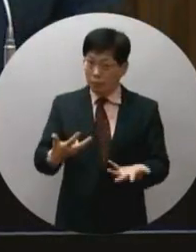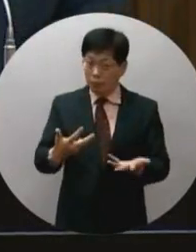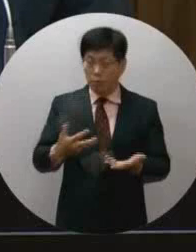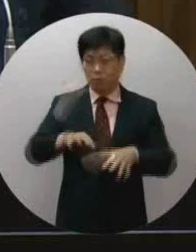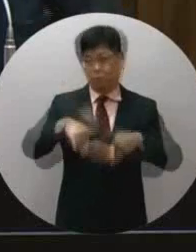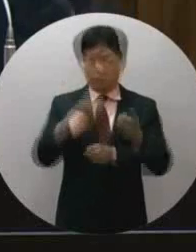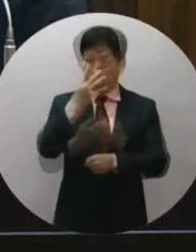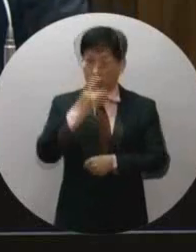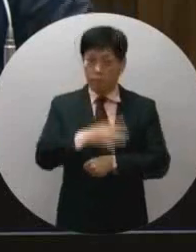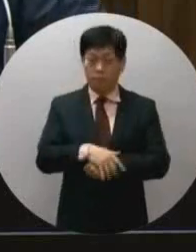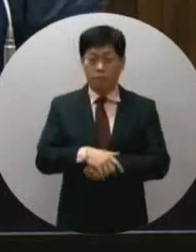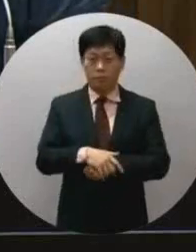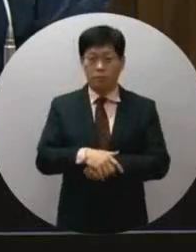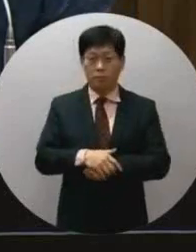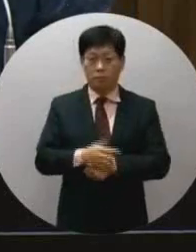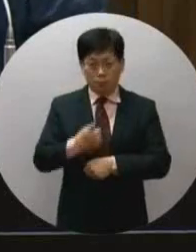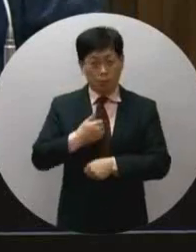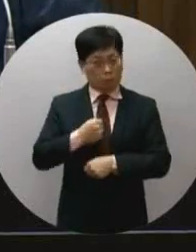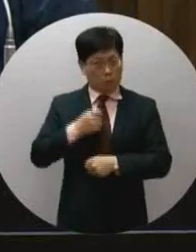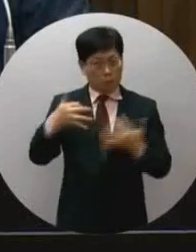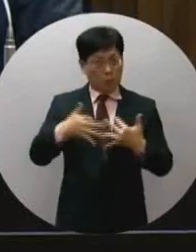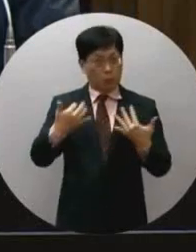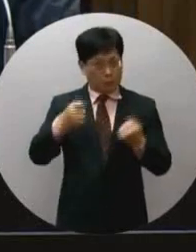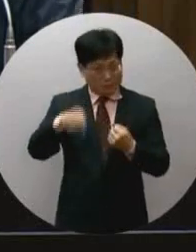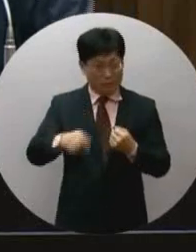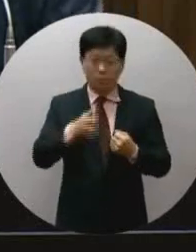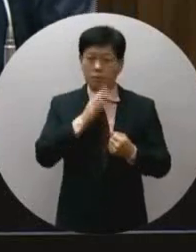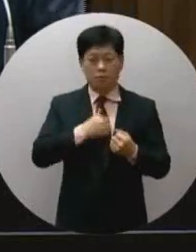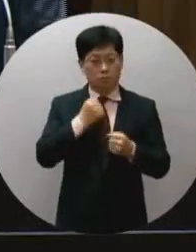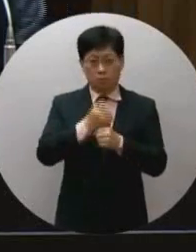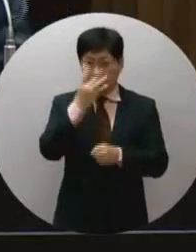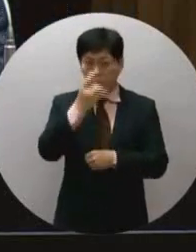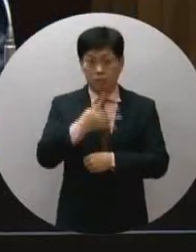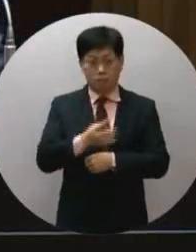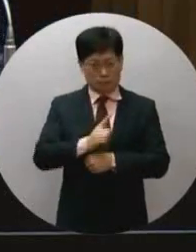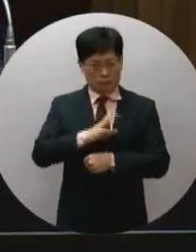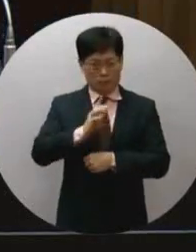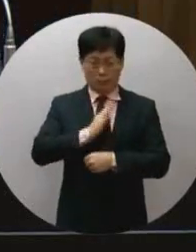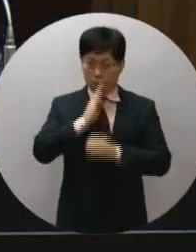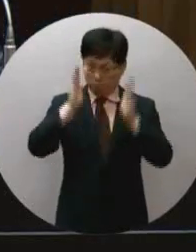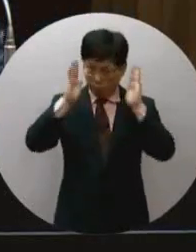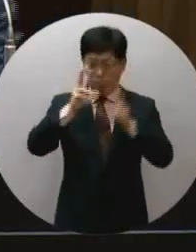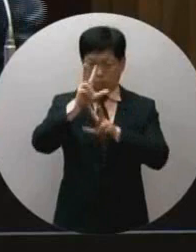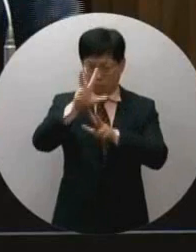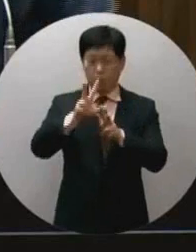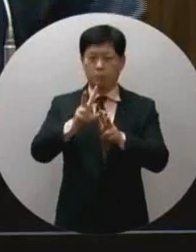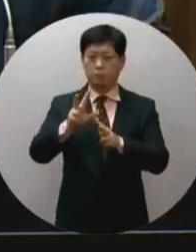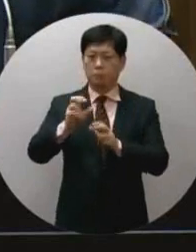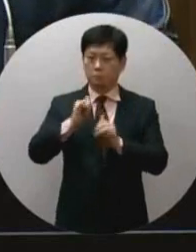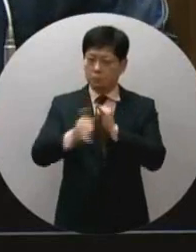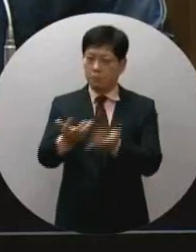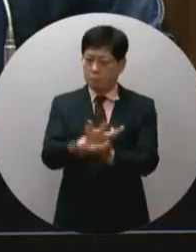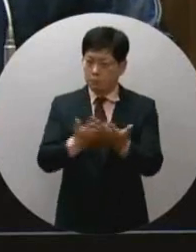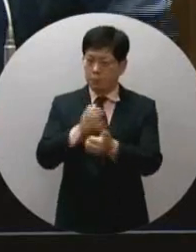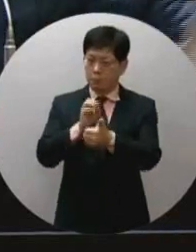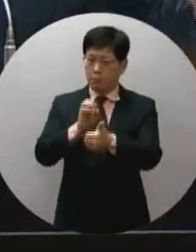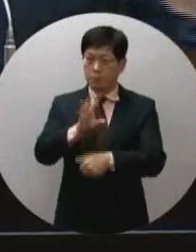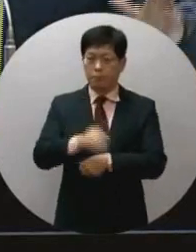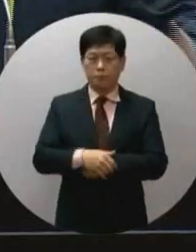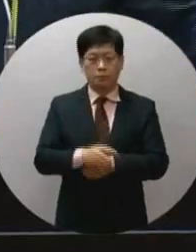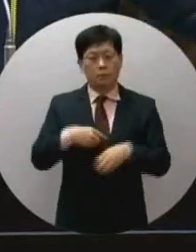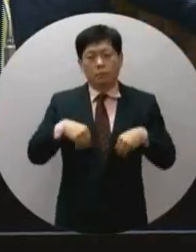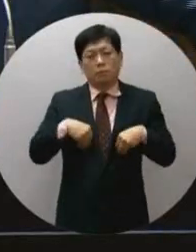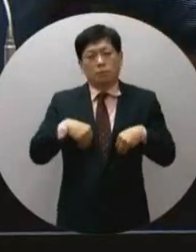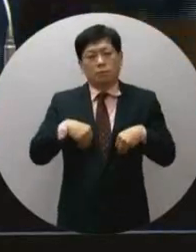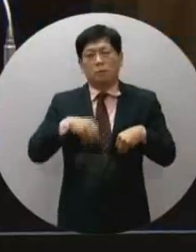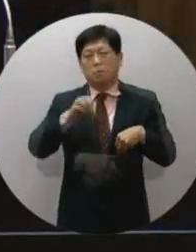吗？还是他们真的要怎么样？因为立法委员的这个职责，我说实话，他要监督。可是过去有很多的案